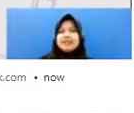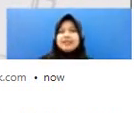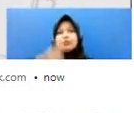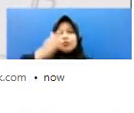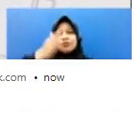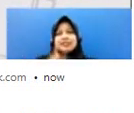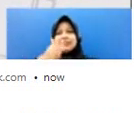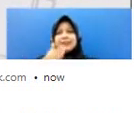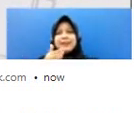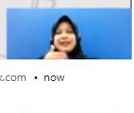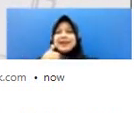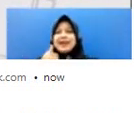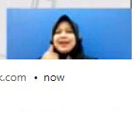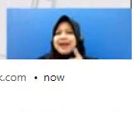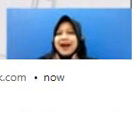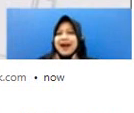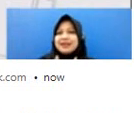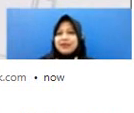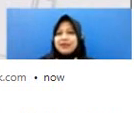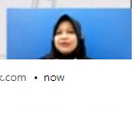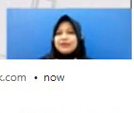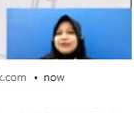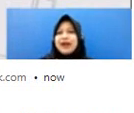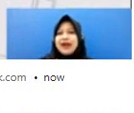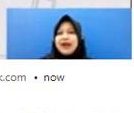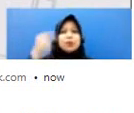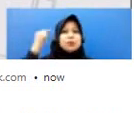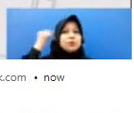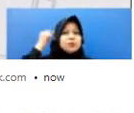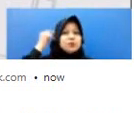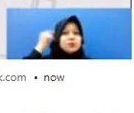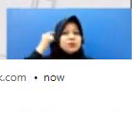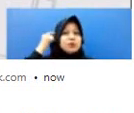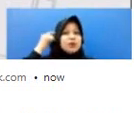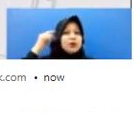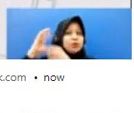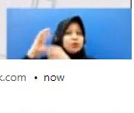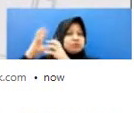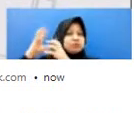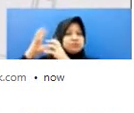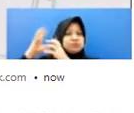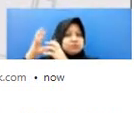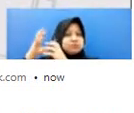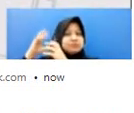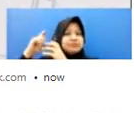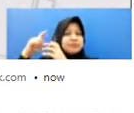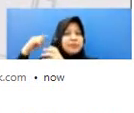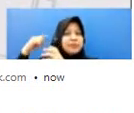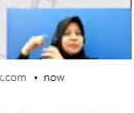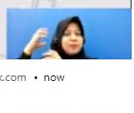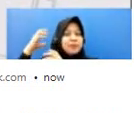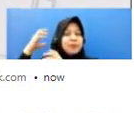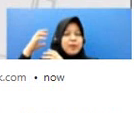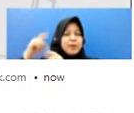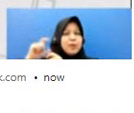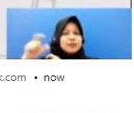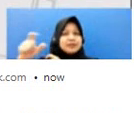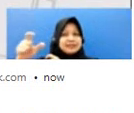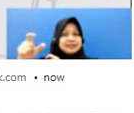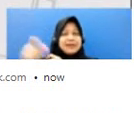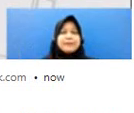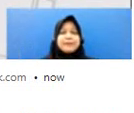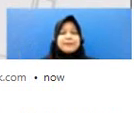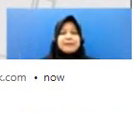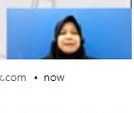itu adalah ekstra kerja keras buat otak kita. Salah satu prinsip kerja otak kita